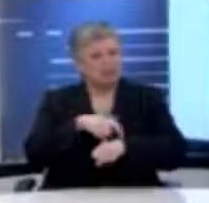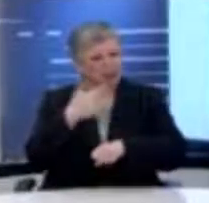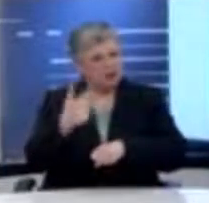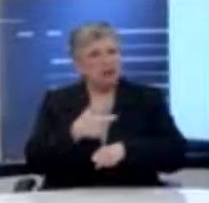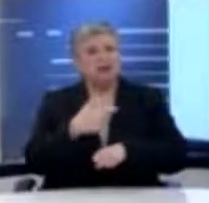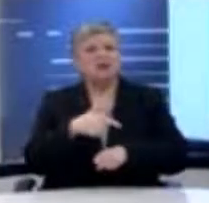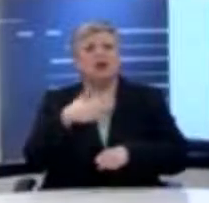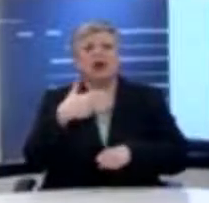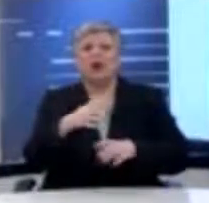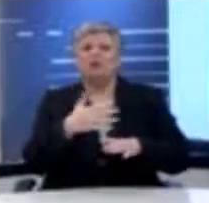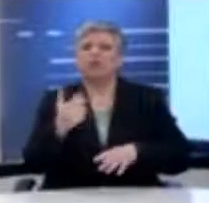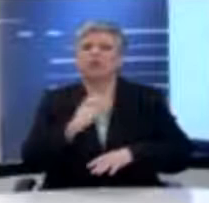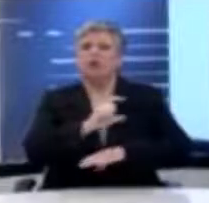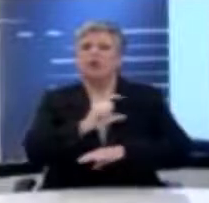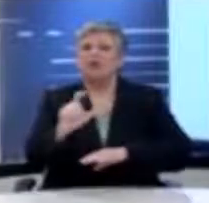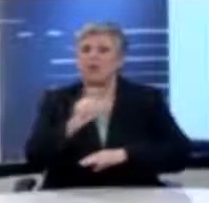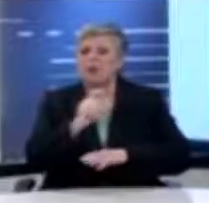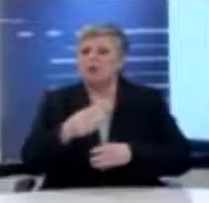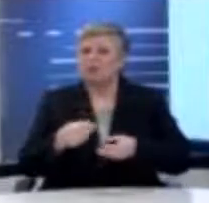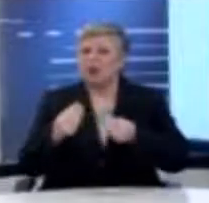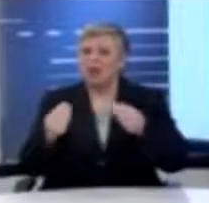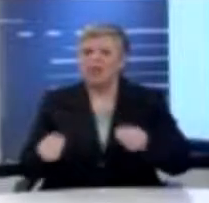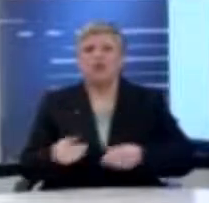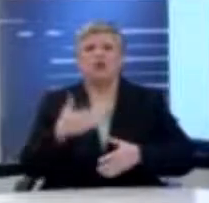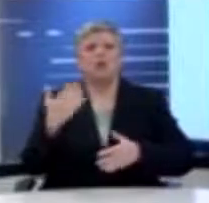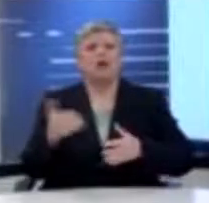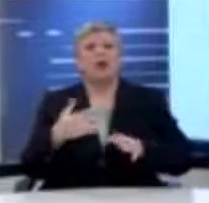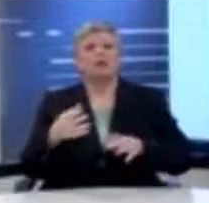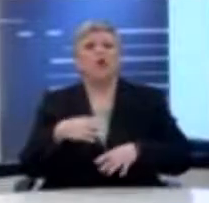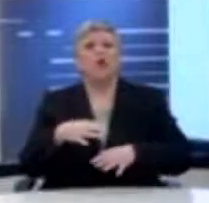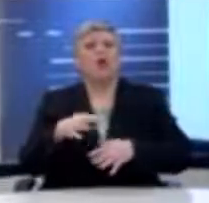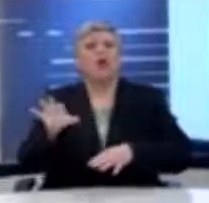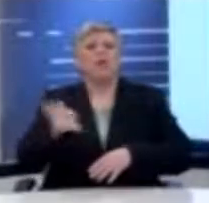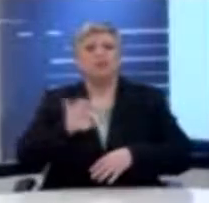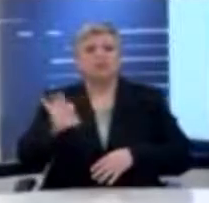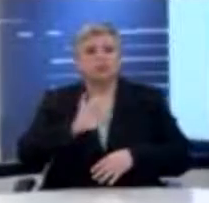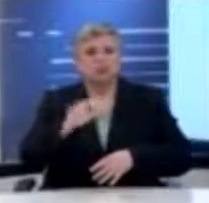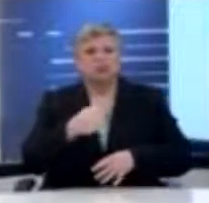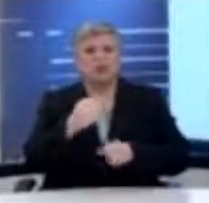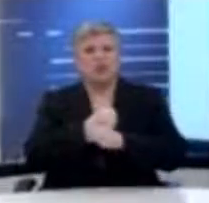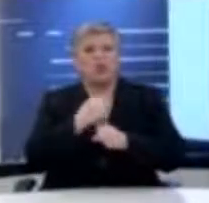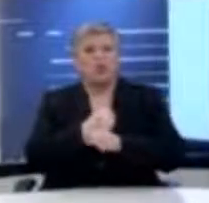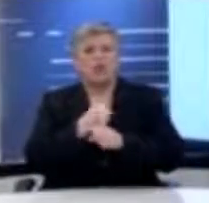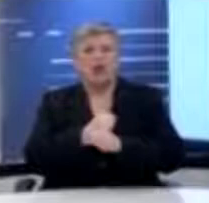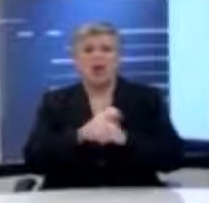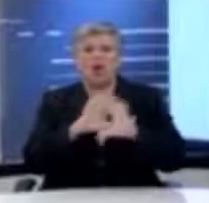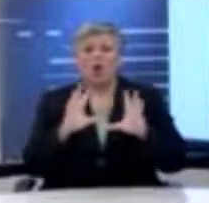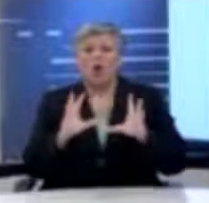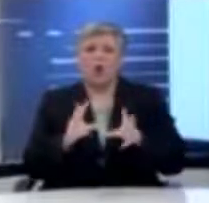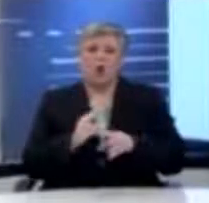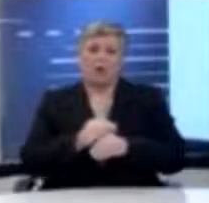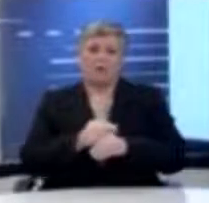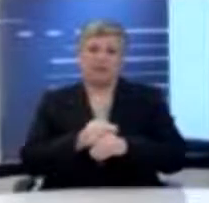απασχόλησης. Πρώτη φορά που η Ελλάδα υπέβαλε εμπρόθεσμα στρατηγικό σχέδιο για το θέμα